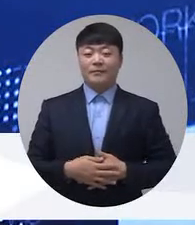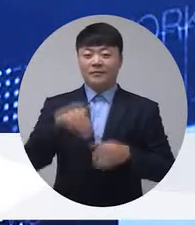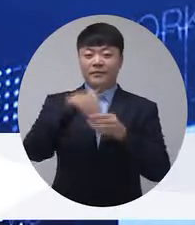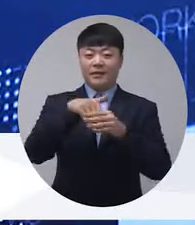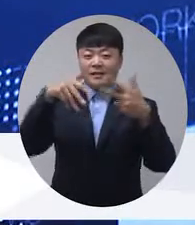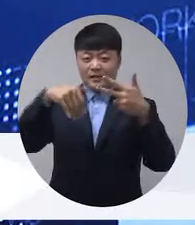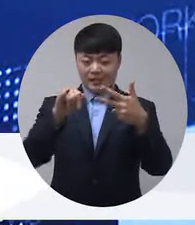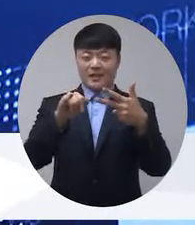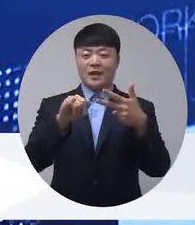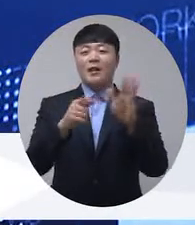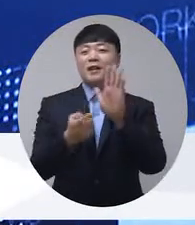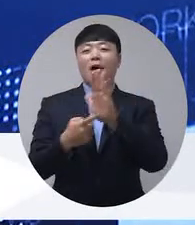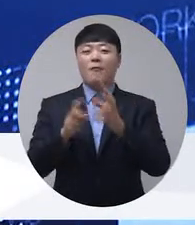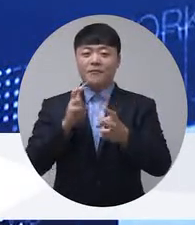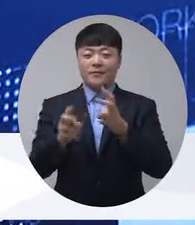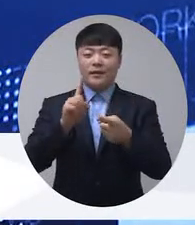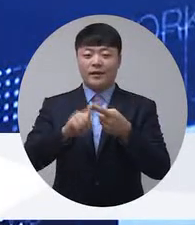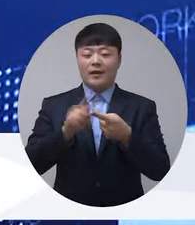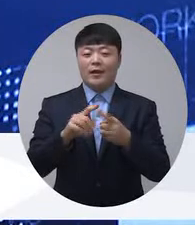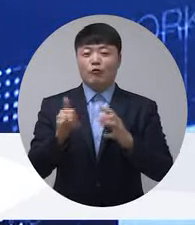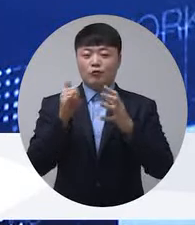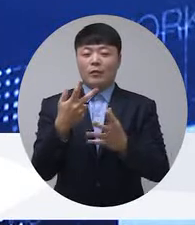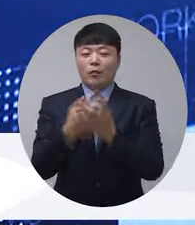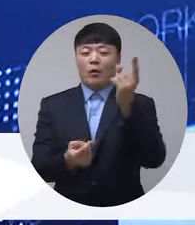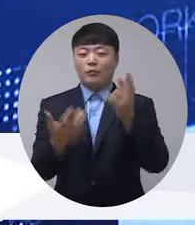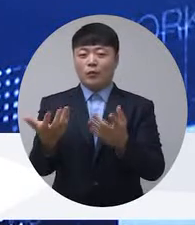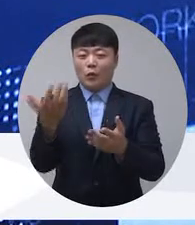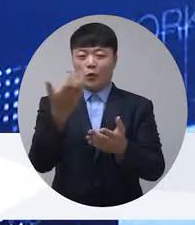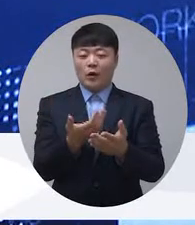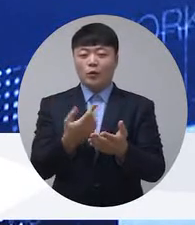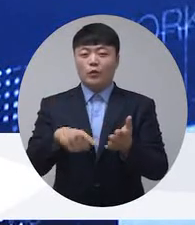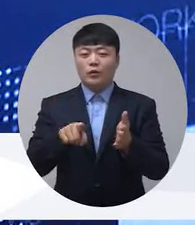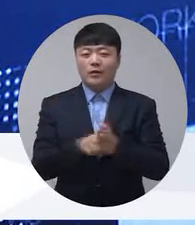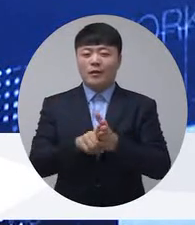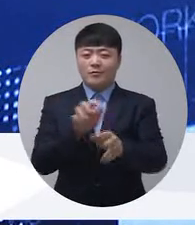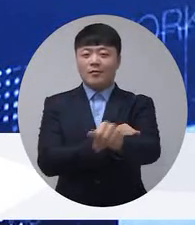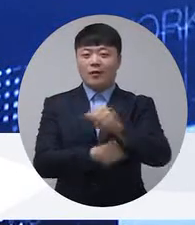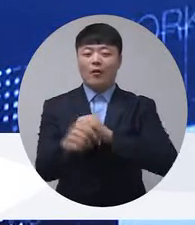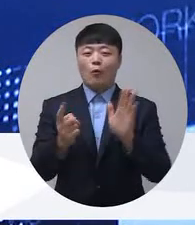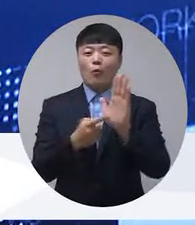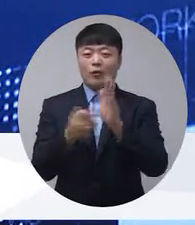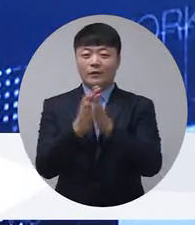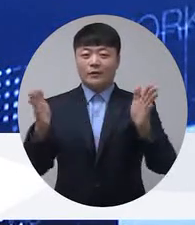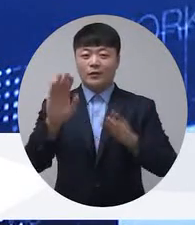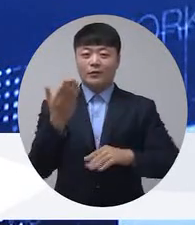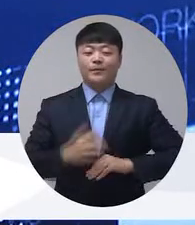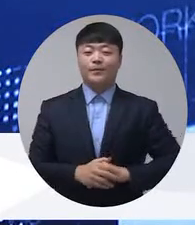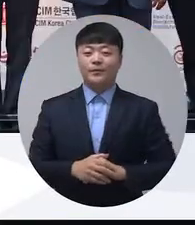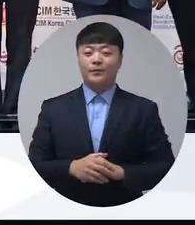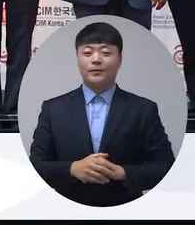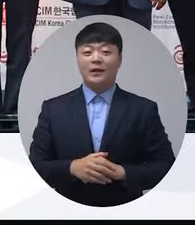민선 7기 주요 공약 사업인 합 천국 째에 복합도시 투자유치를 위해 합천군 이 적극적인 홍보에 나섰습니다